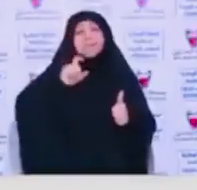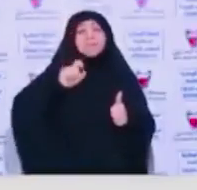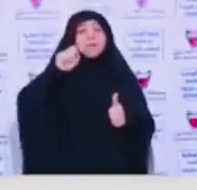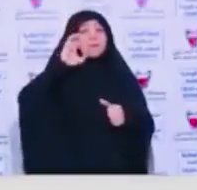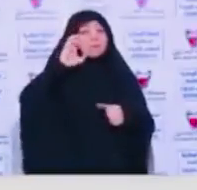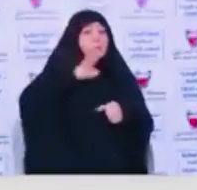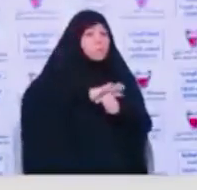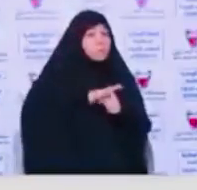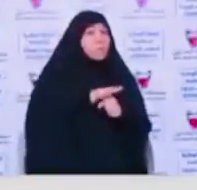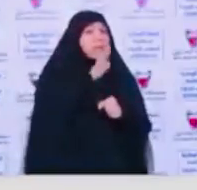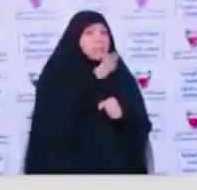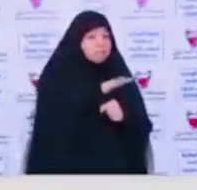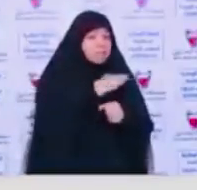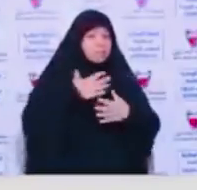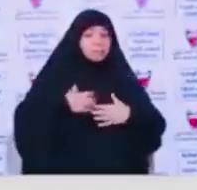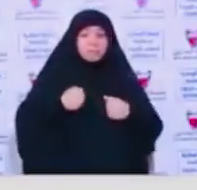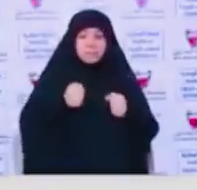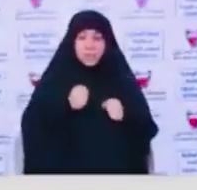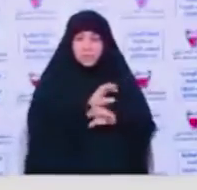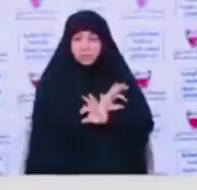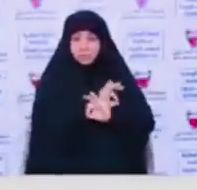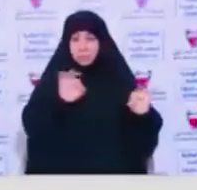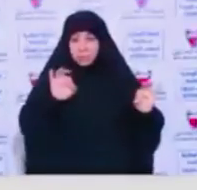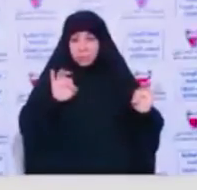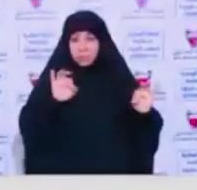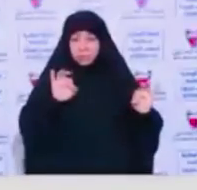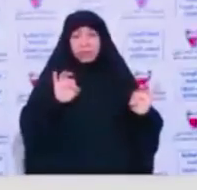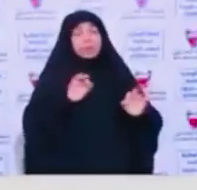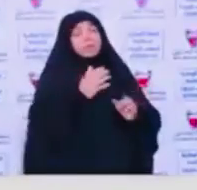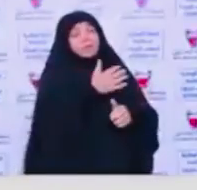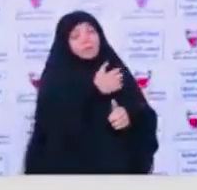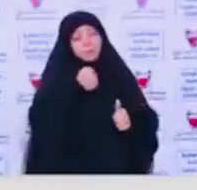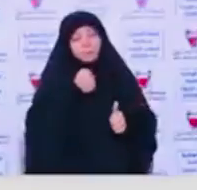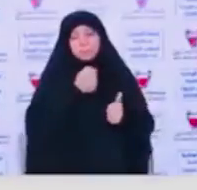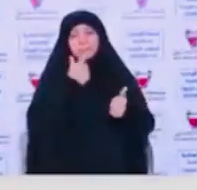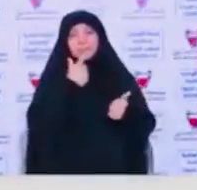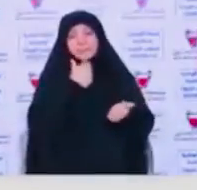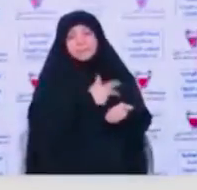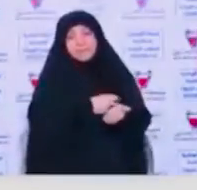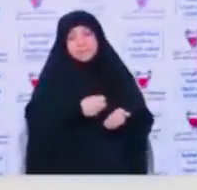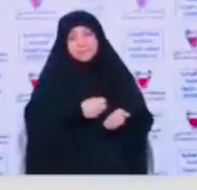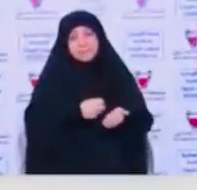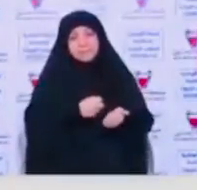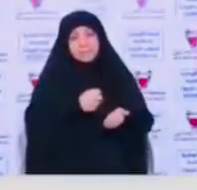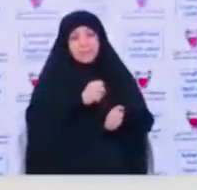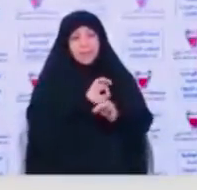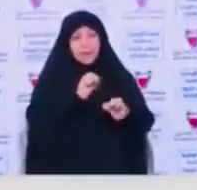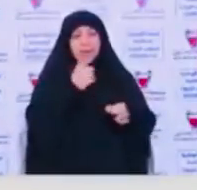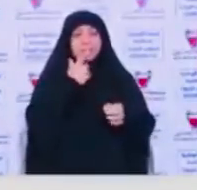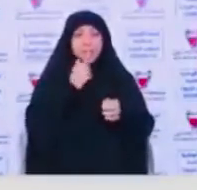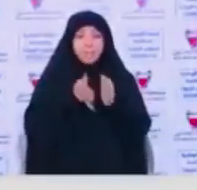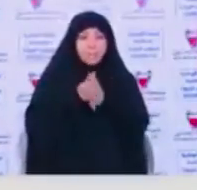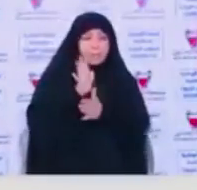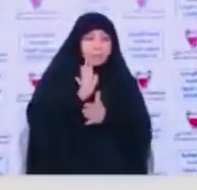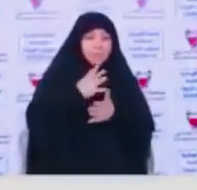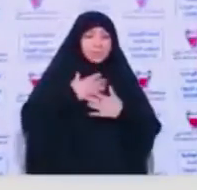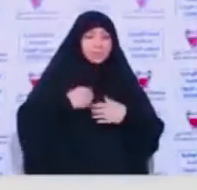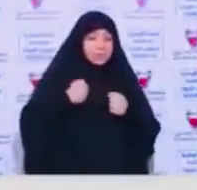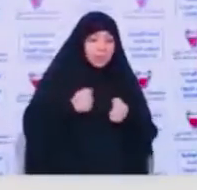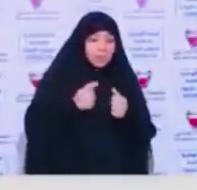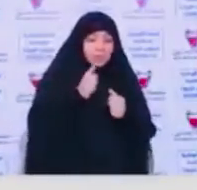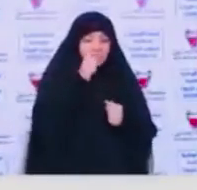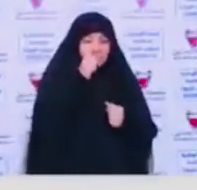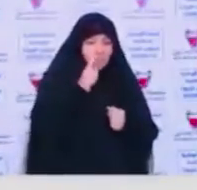جيدة، وأنه يكون خلص من فترة العزل ماله الاحترازي لعبارة 11 يوم. هذه نقطة جدا